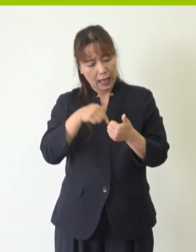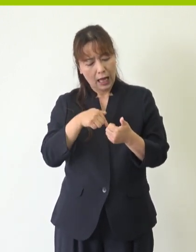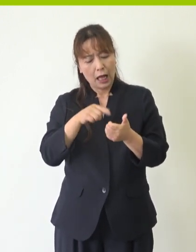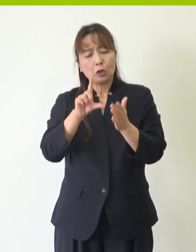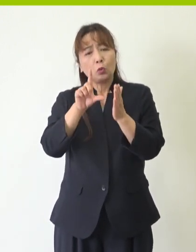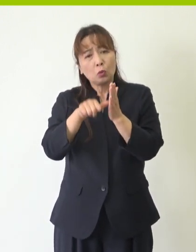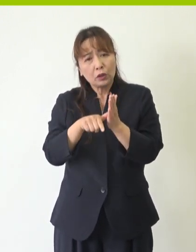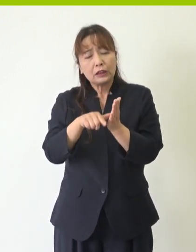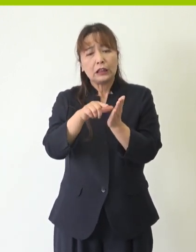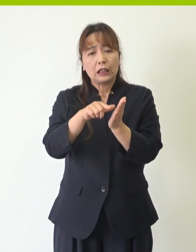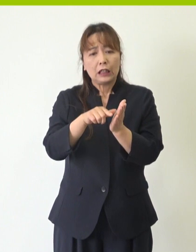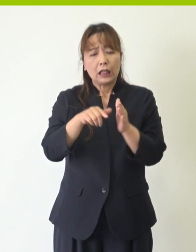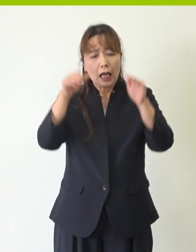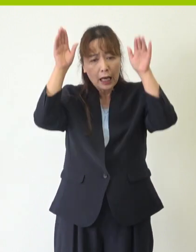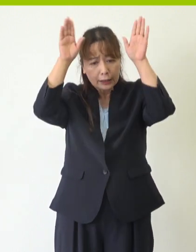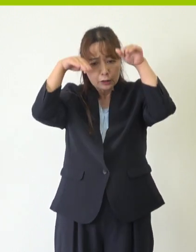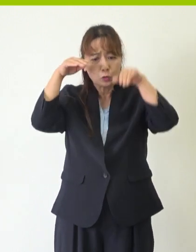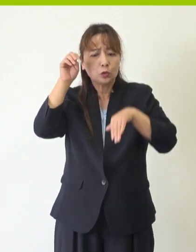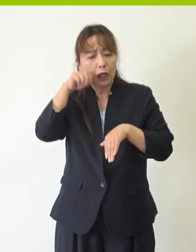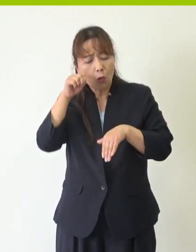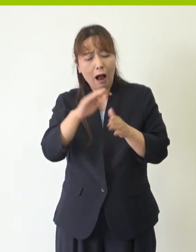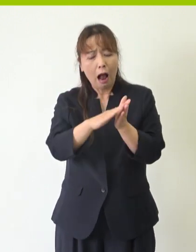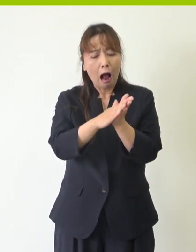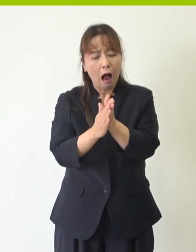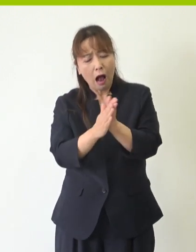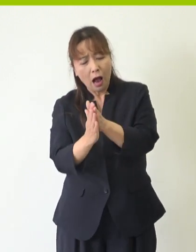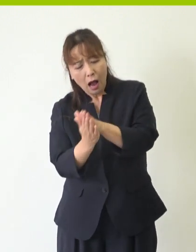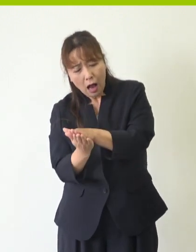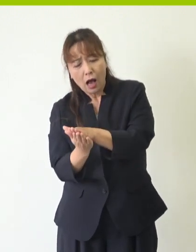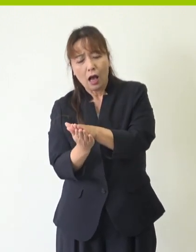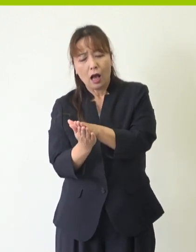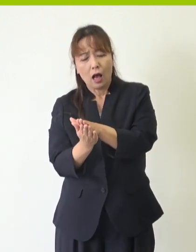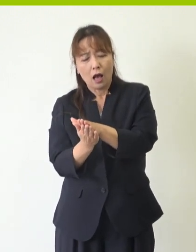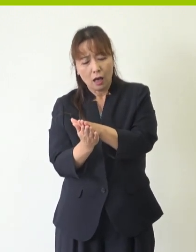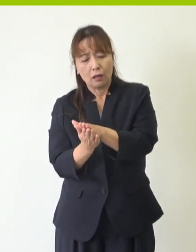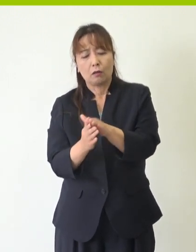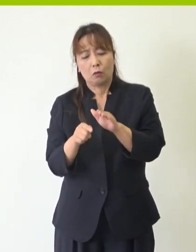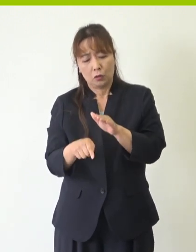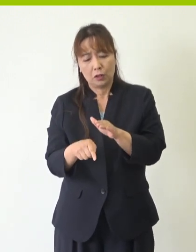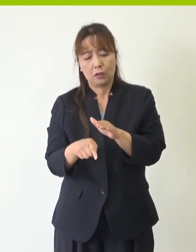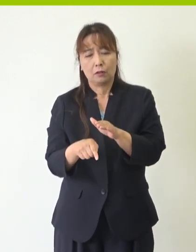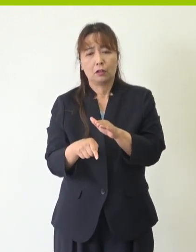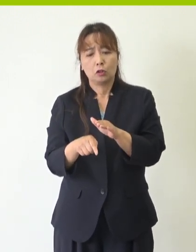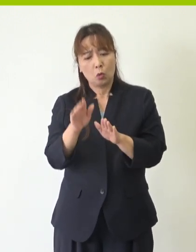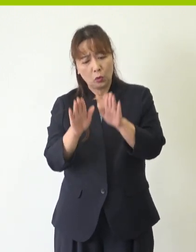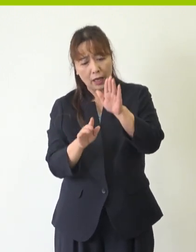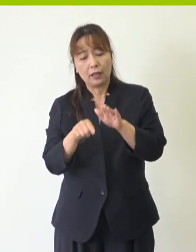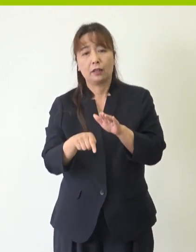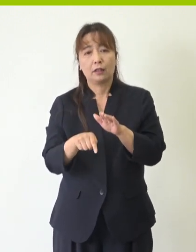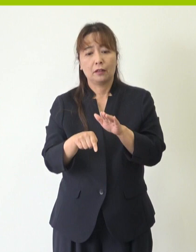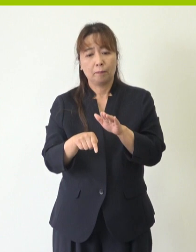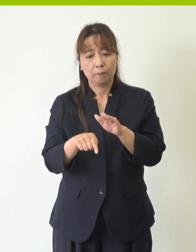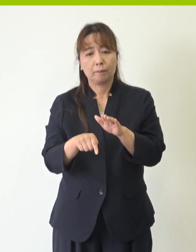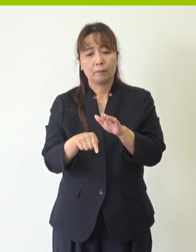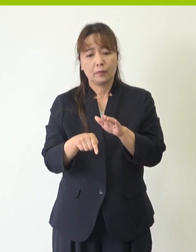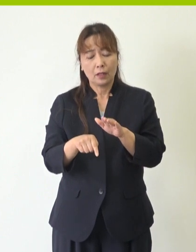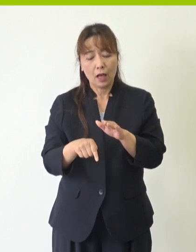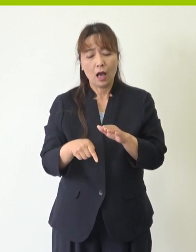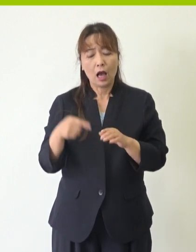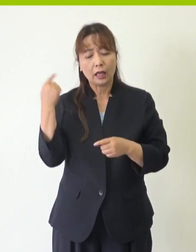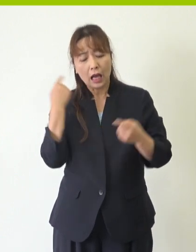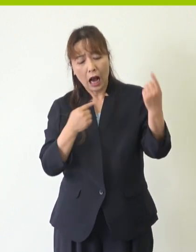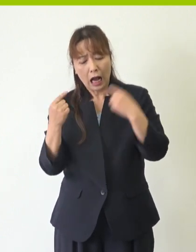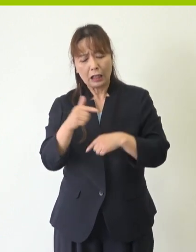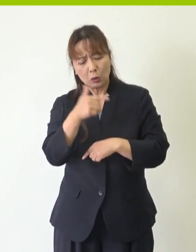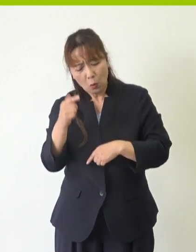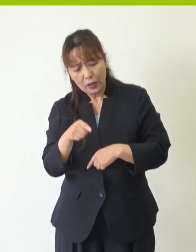瀕死の状態の方まあ犬猫もあるというようなこともあってまああのひどい競馬をしている